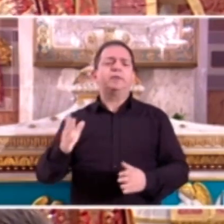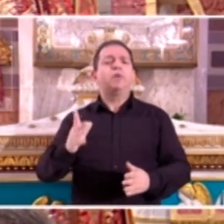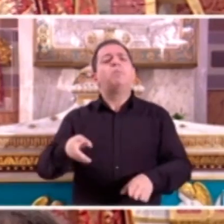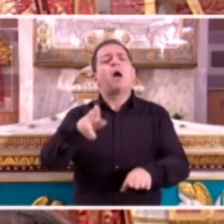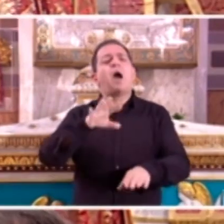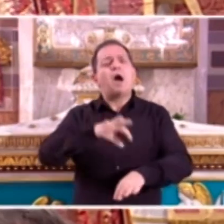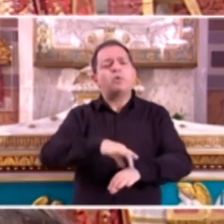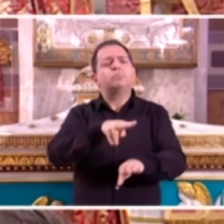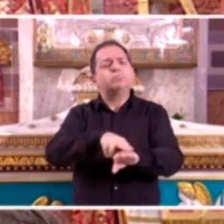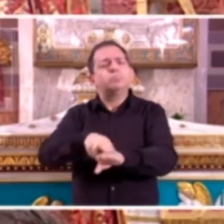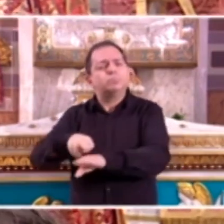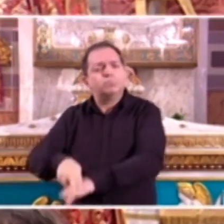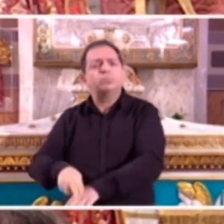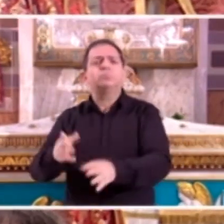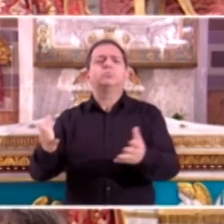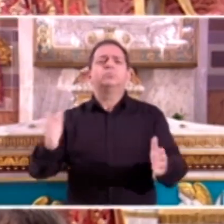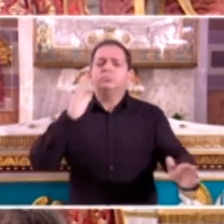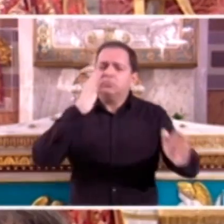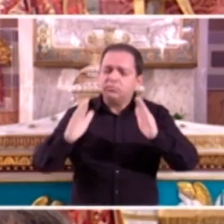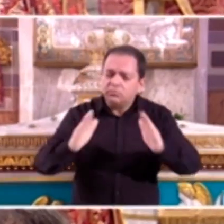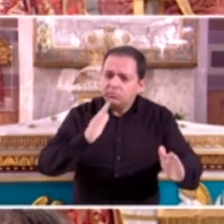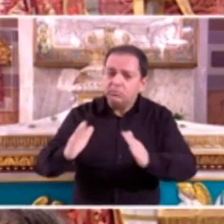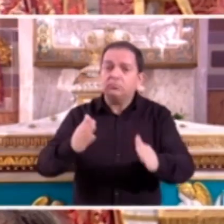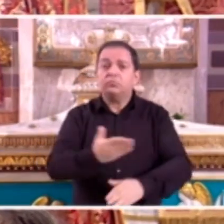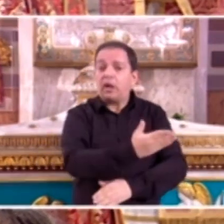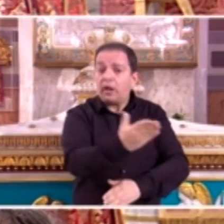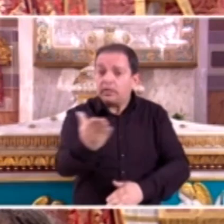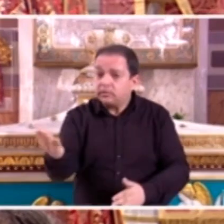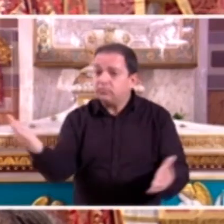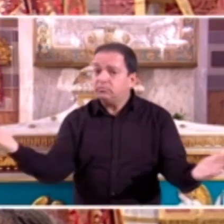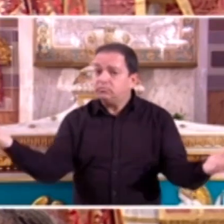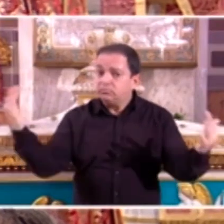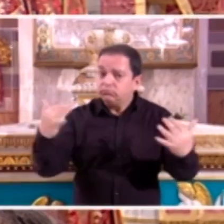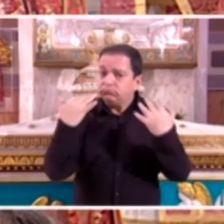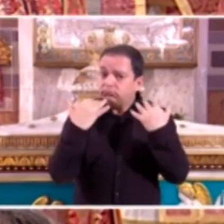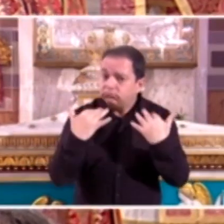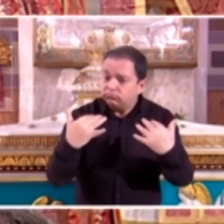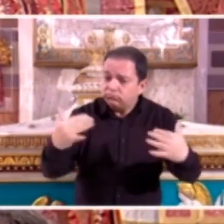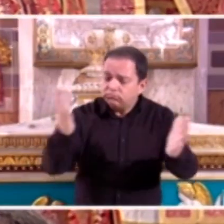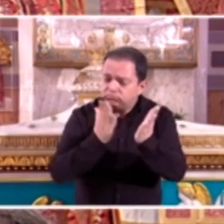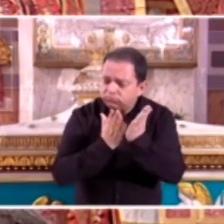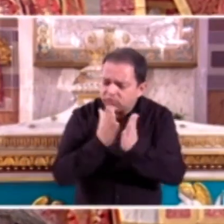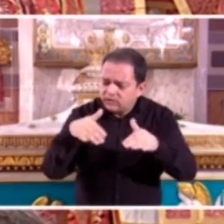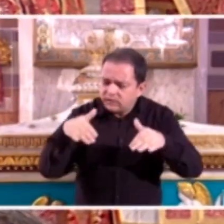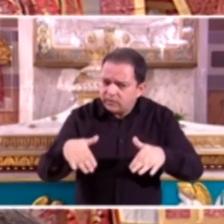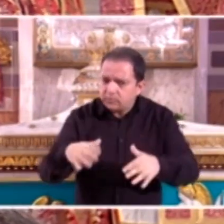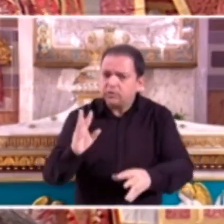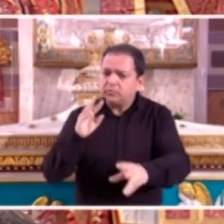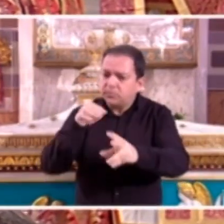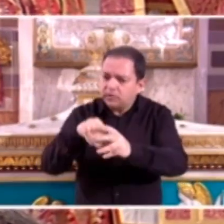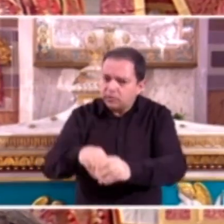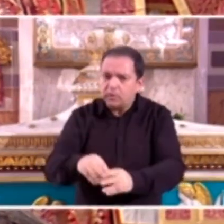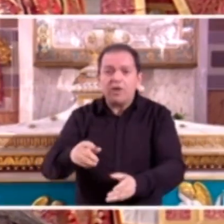ασθενείες κατακειμένων, ημών των συνελθόντων και εν ευλαβία μετεχόντων